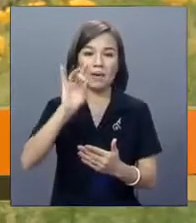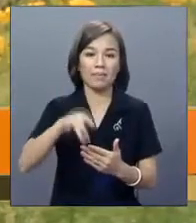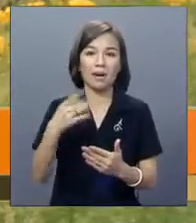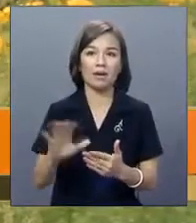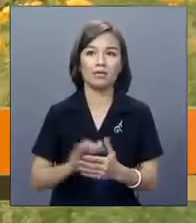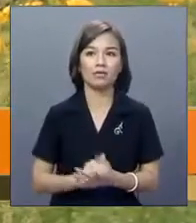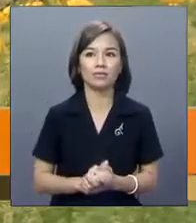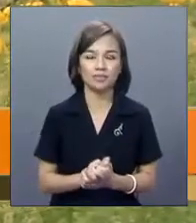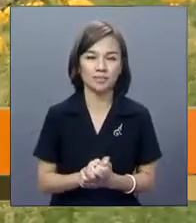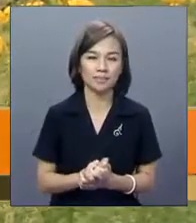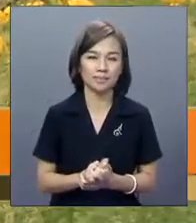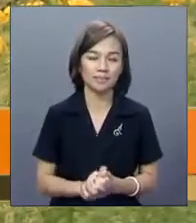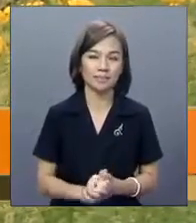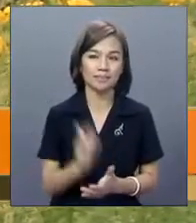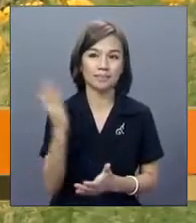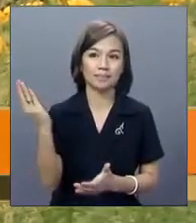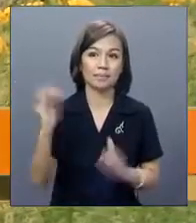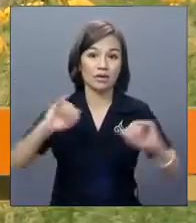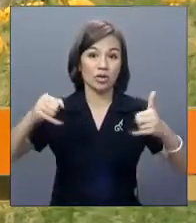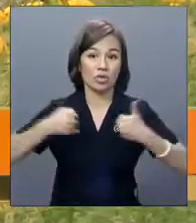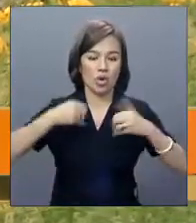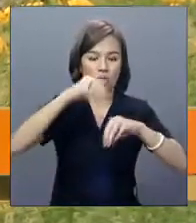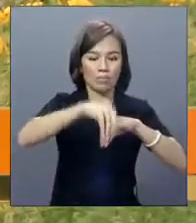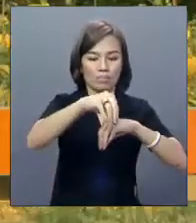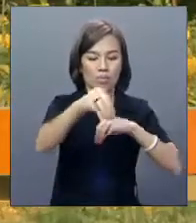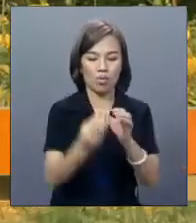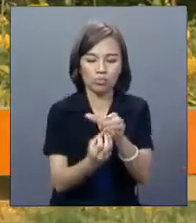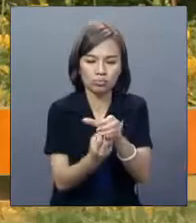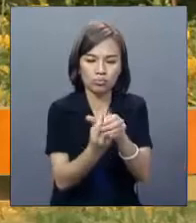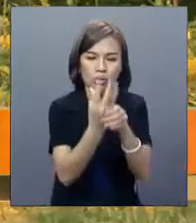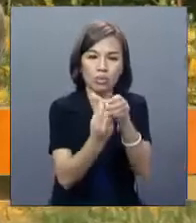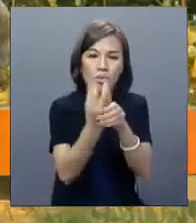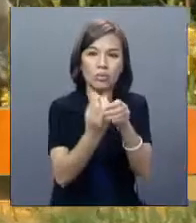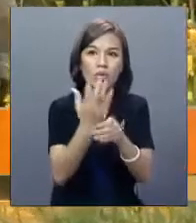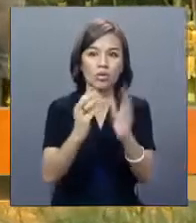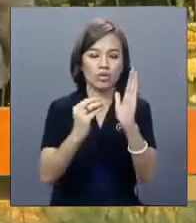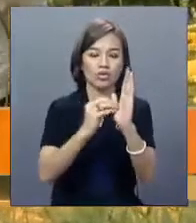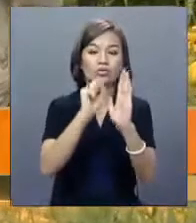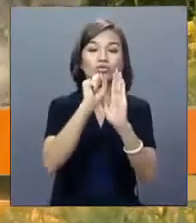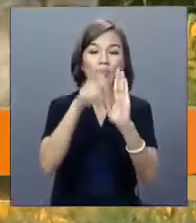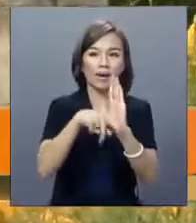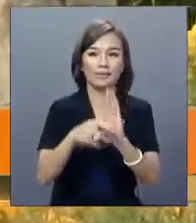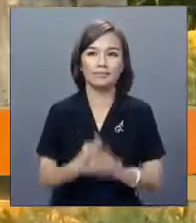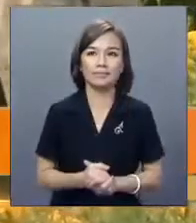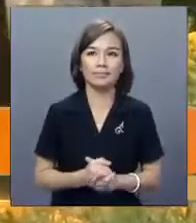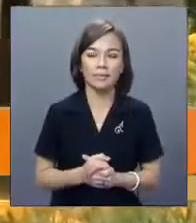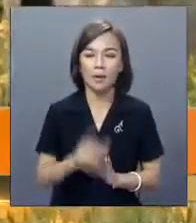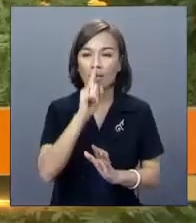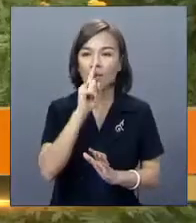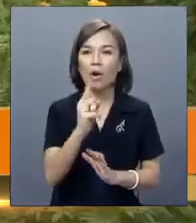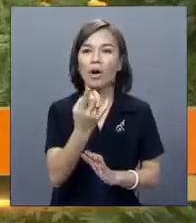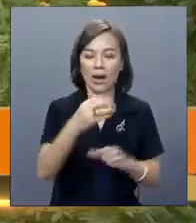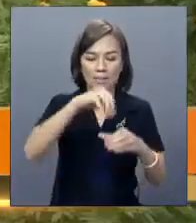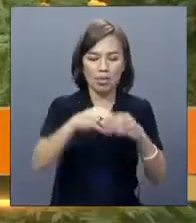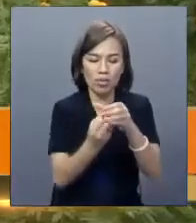ทนายอภิวัตรเพชรแปลงเจ้าของสวนดาวเรืองตำบลหนองลิงอำเภอ2พี่น้องจังหวัดสุพรรณบุรีบอกว่าการปลูกด